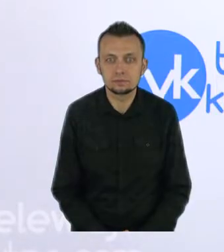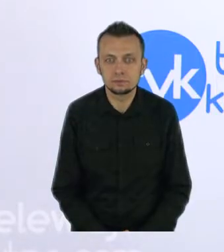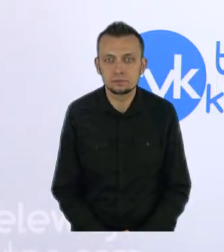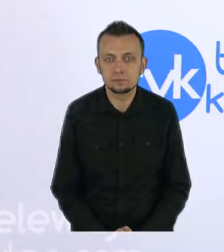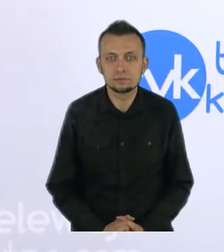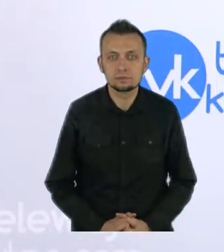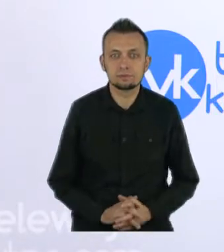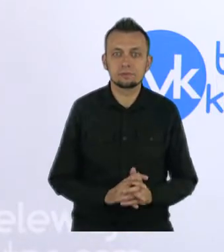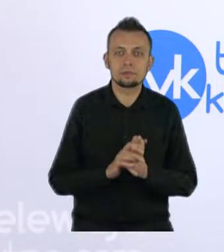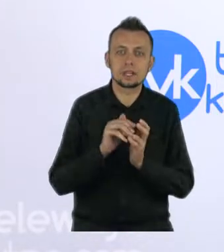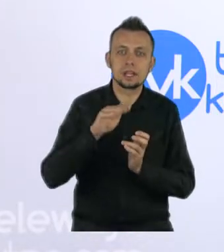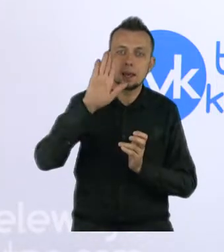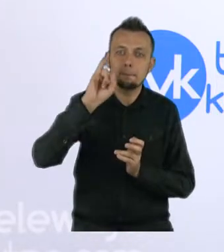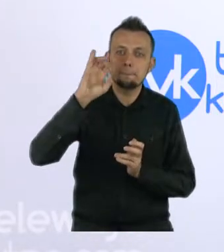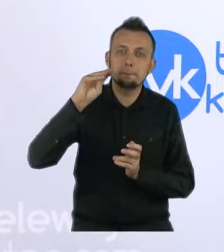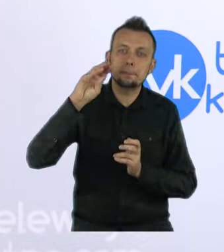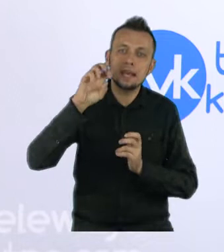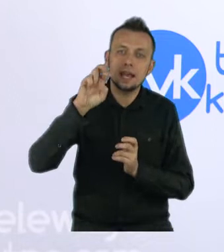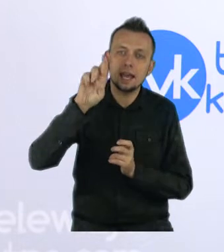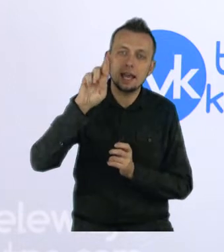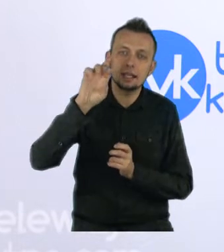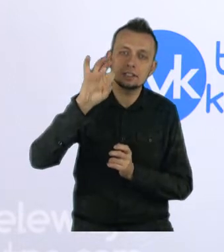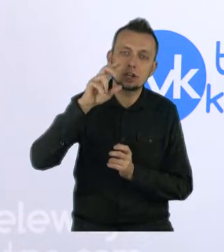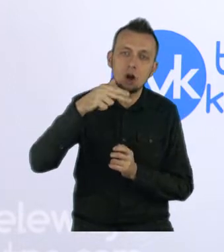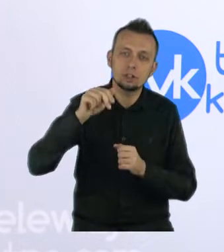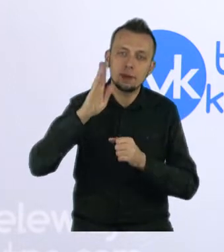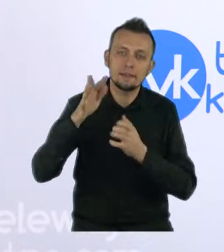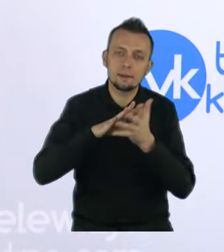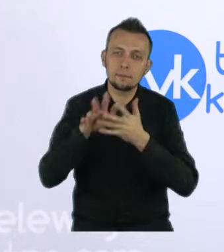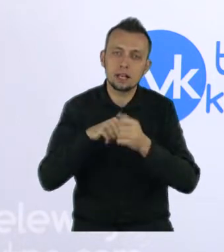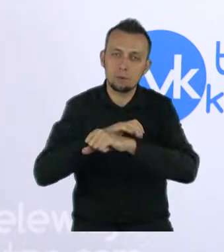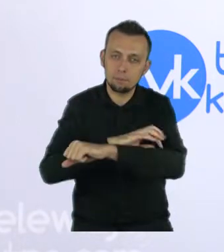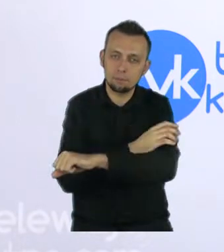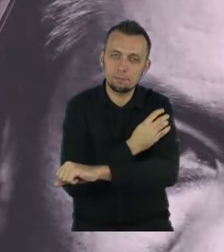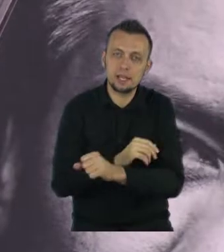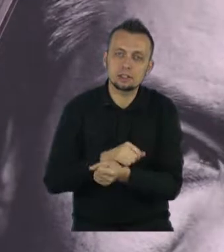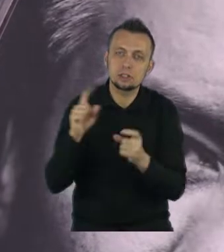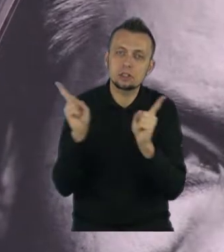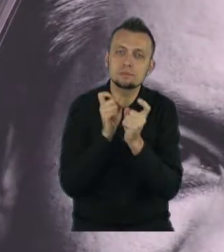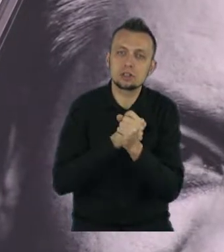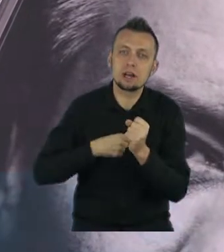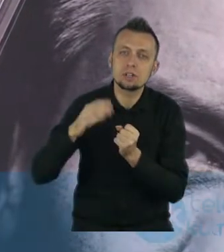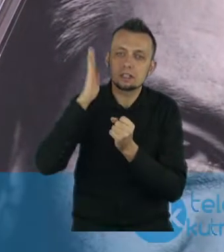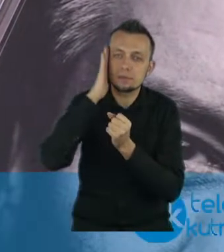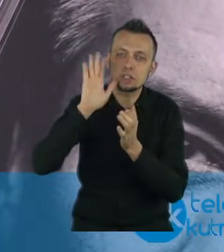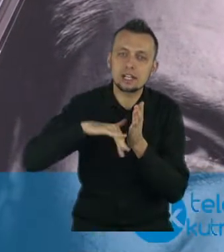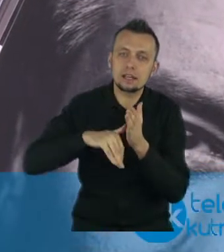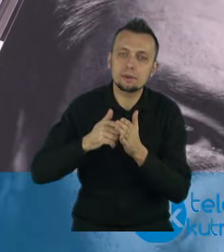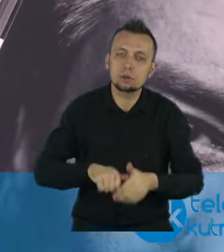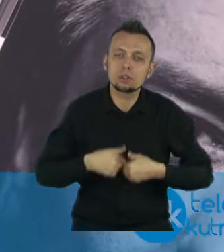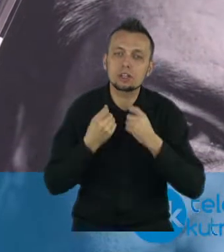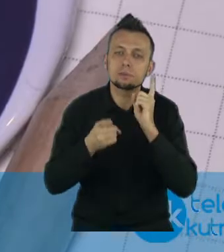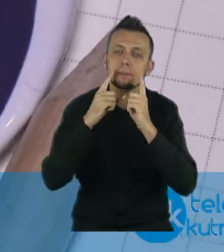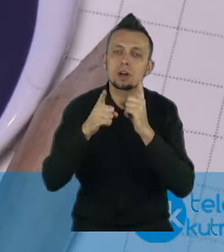Robert Biedroń spotkał się z mieszkańcami Kutna, aby poznać ich marzenia dotyczące tego, jak ma wyglądać nasz kraj. Robert Biedroń w ramach przygotowań